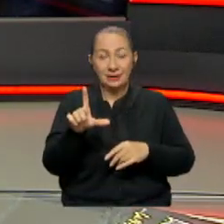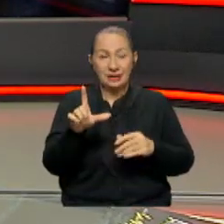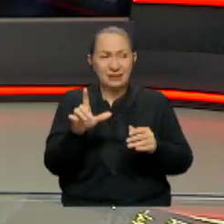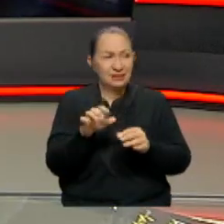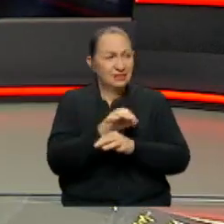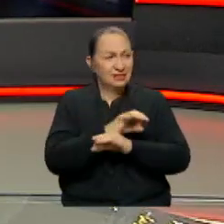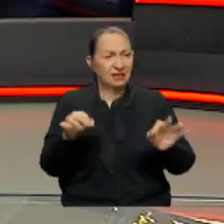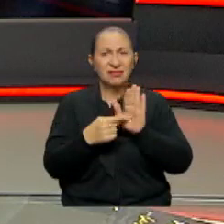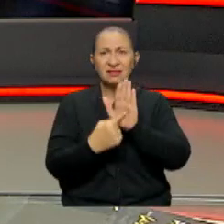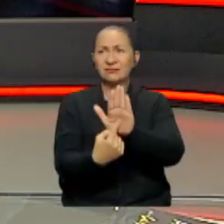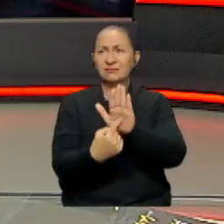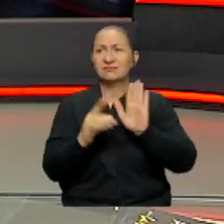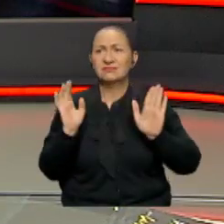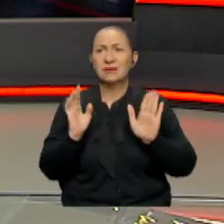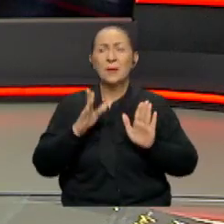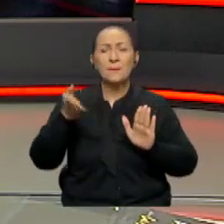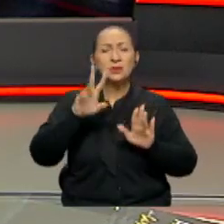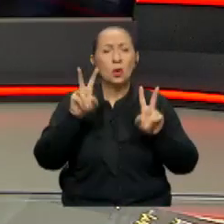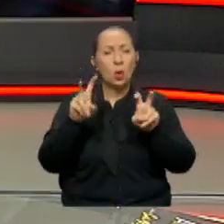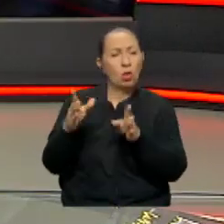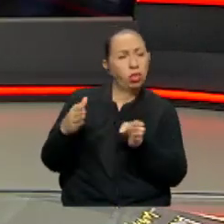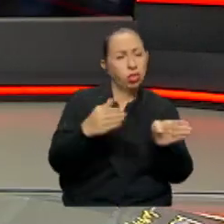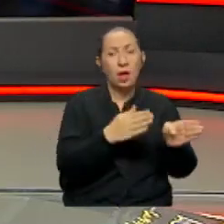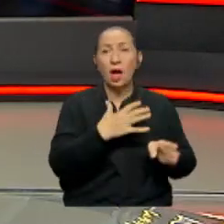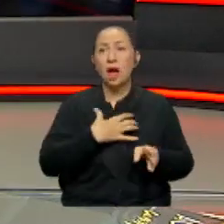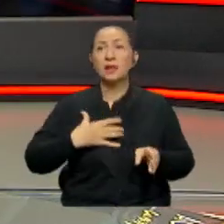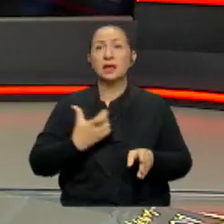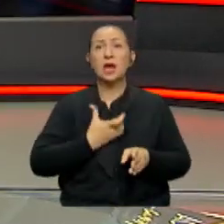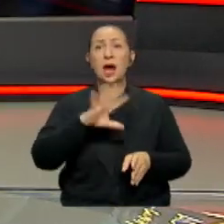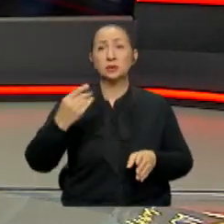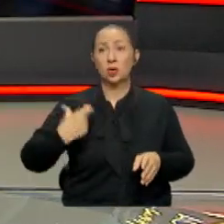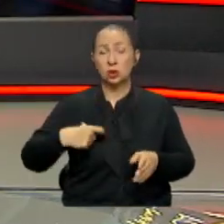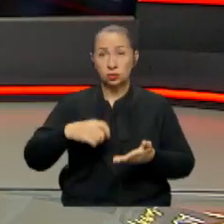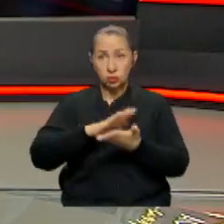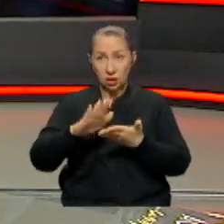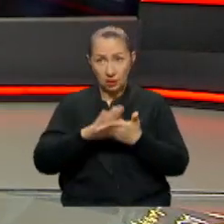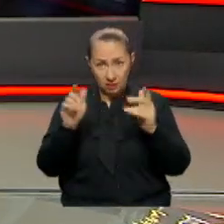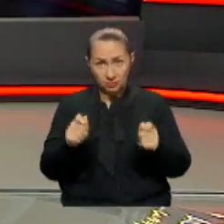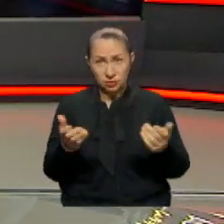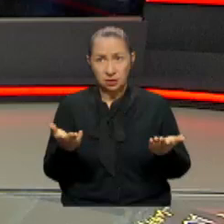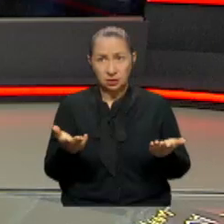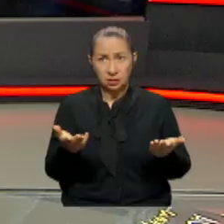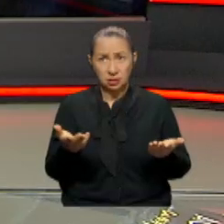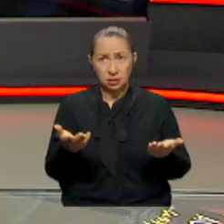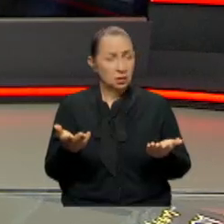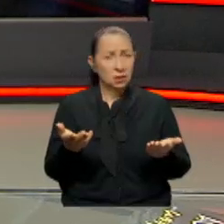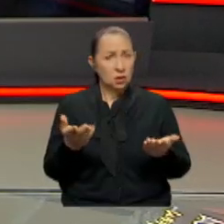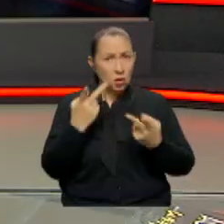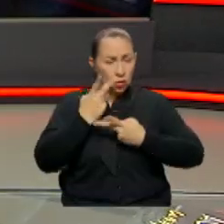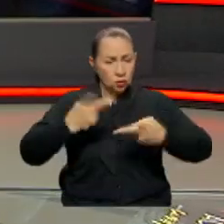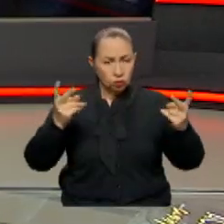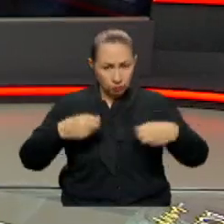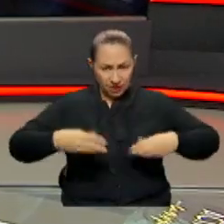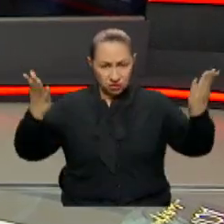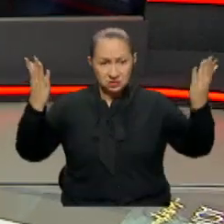net kanıtıdır Bu daima başka noktalara gider şimdi anayasada herkese özel düzenlemeler mi yapılacak Özgür